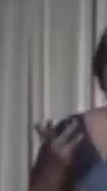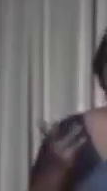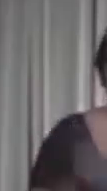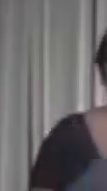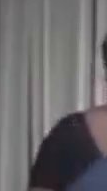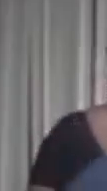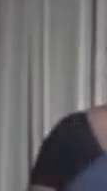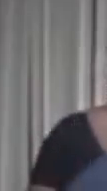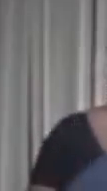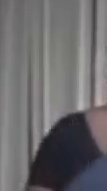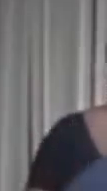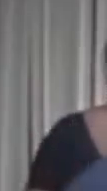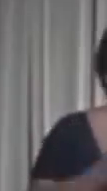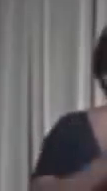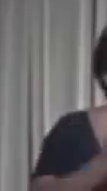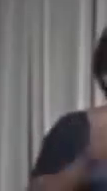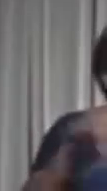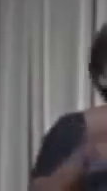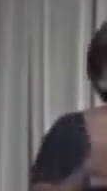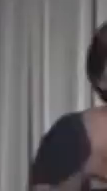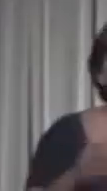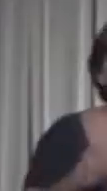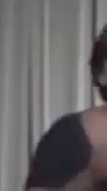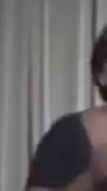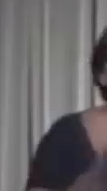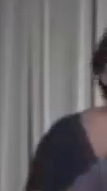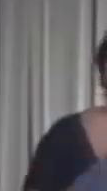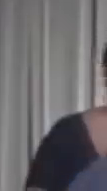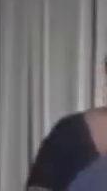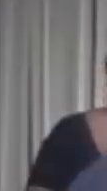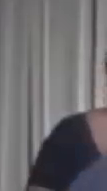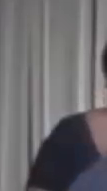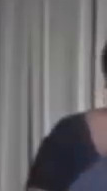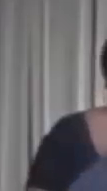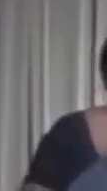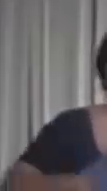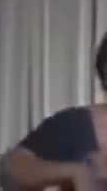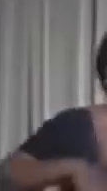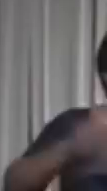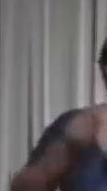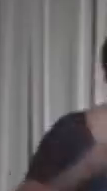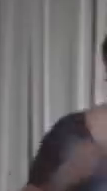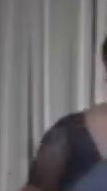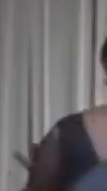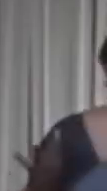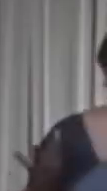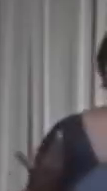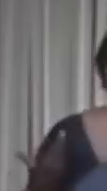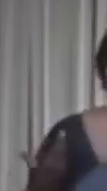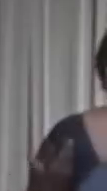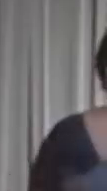இந்த பாராளுமன்றத்திலே என்னை பேசுகின்ற மக்கள் தந்த அந்த உரிமையை கூட நீங்கள் தடுத்த செயல்பாடு இருக்கிறது. இனி இவ்வாறான